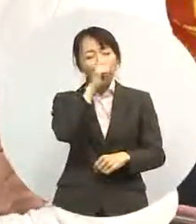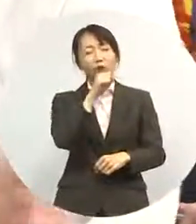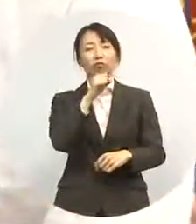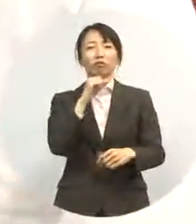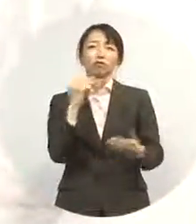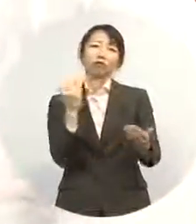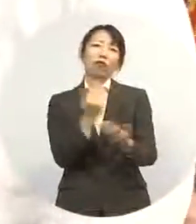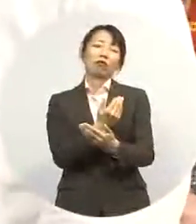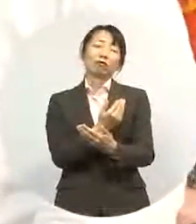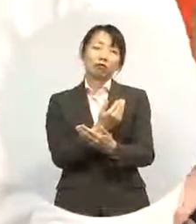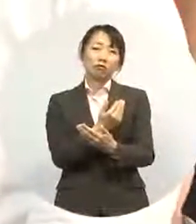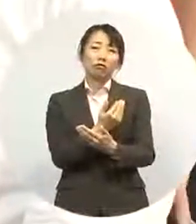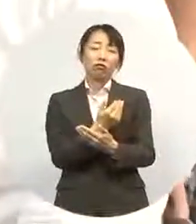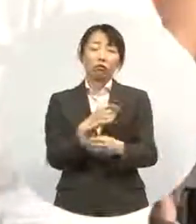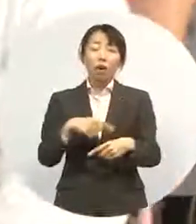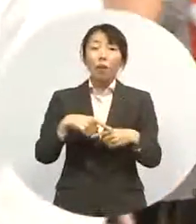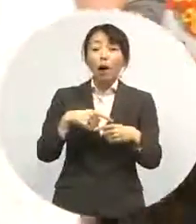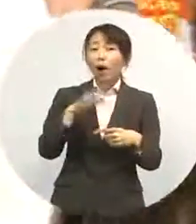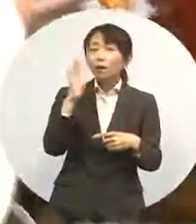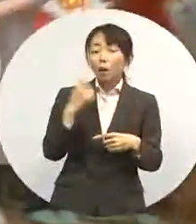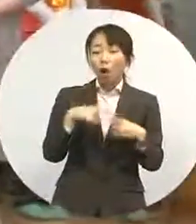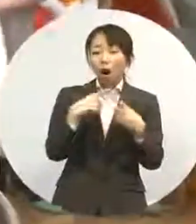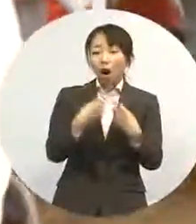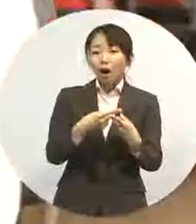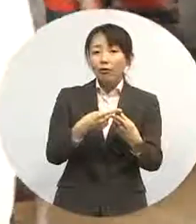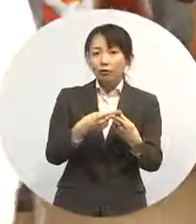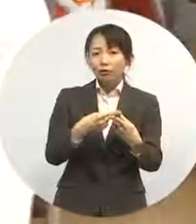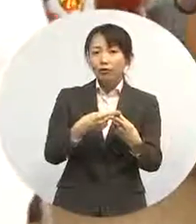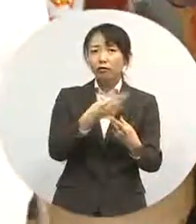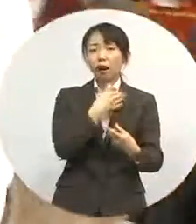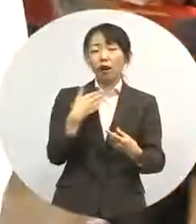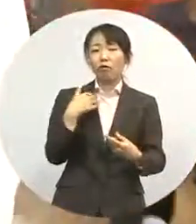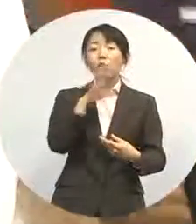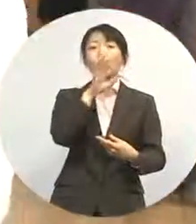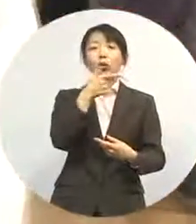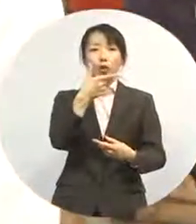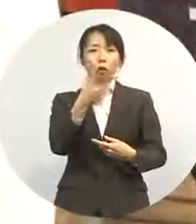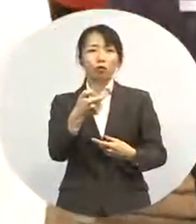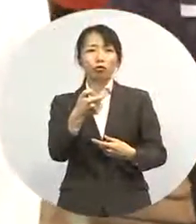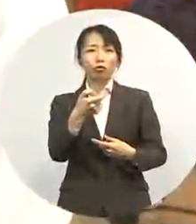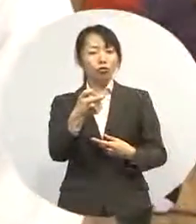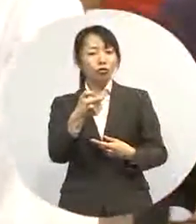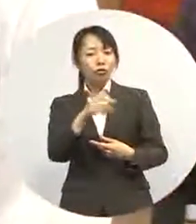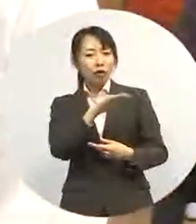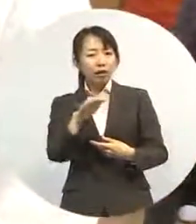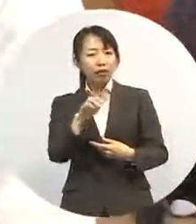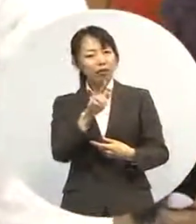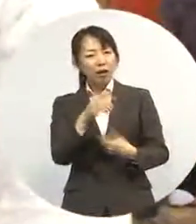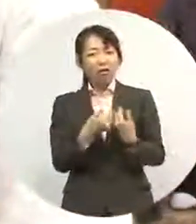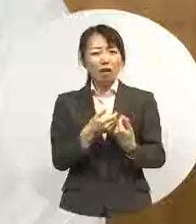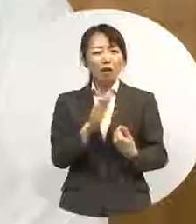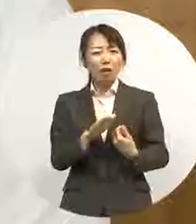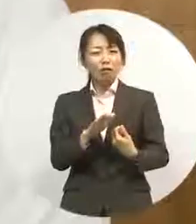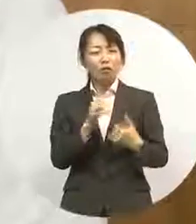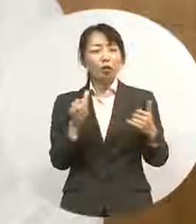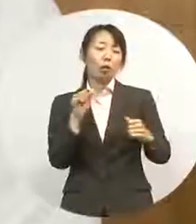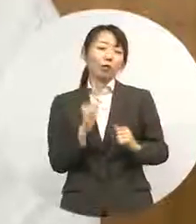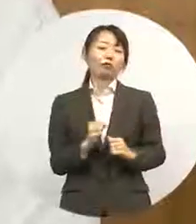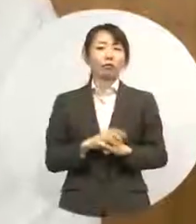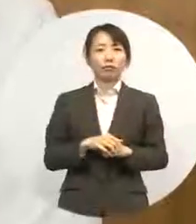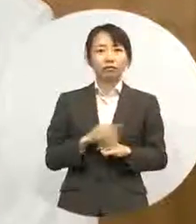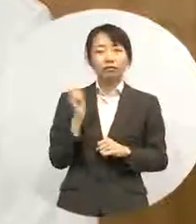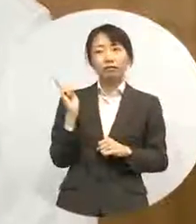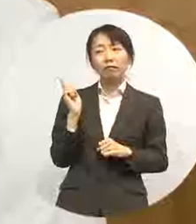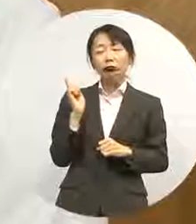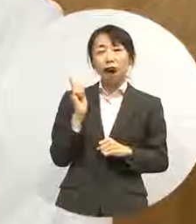方で入会することのできる60歳代の方たちの中には抵抗があったという方もいました。 抵抗ありまし